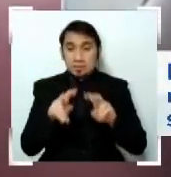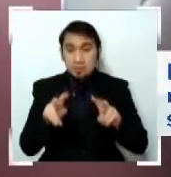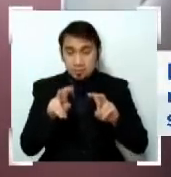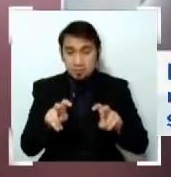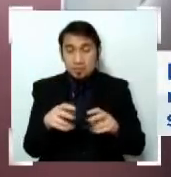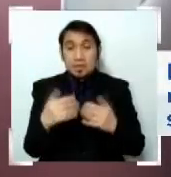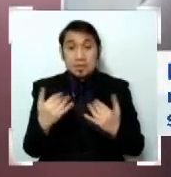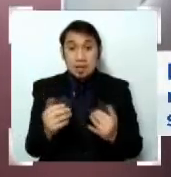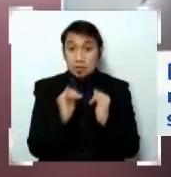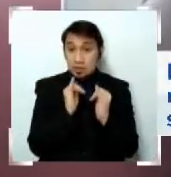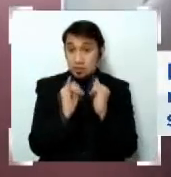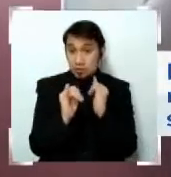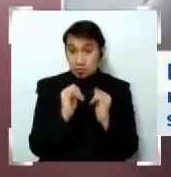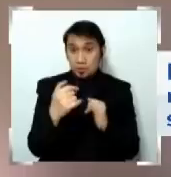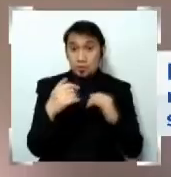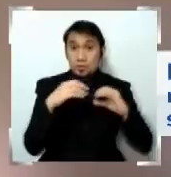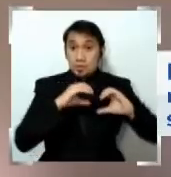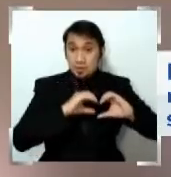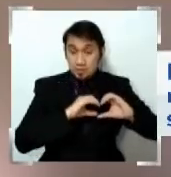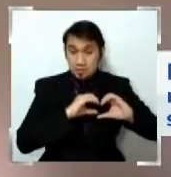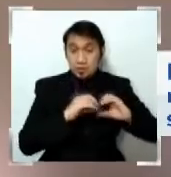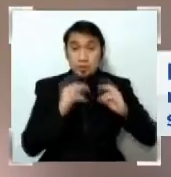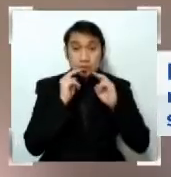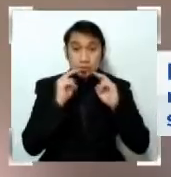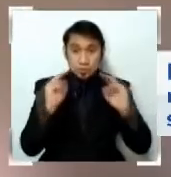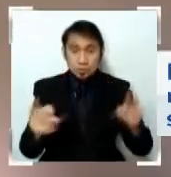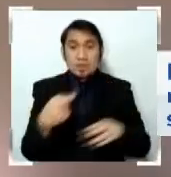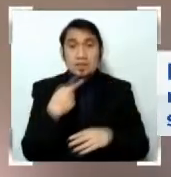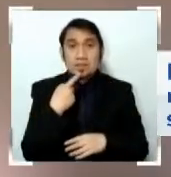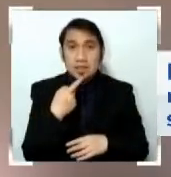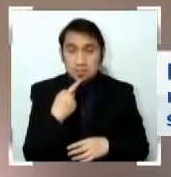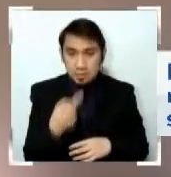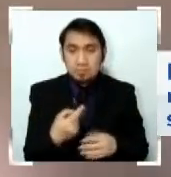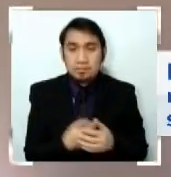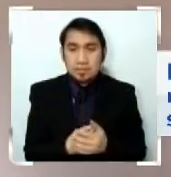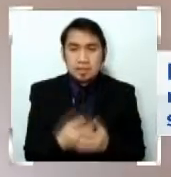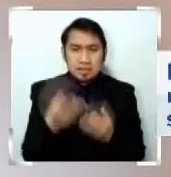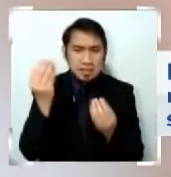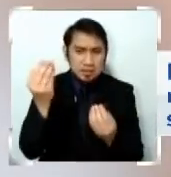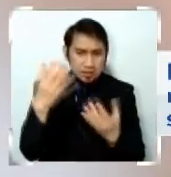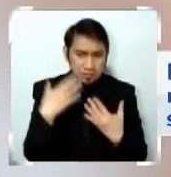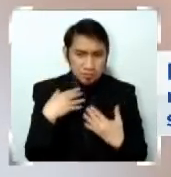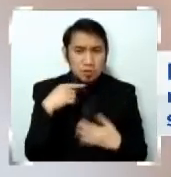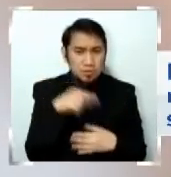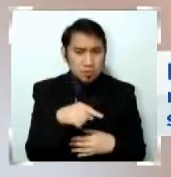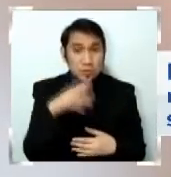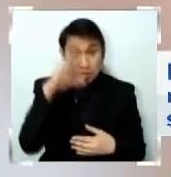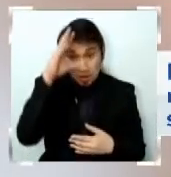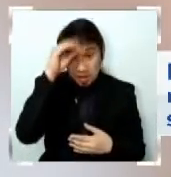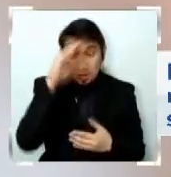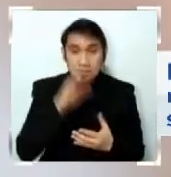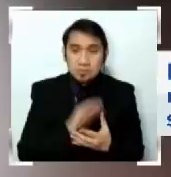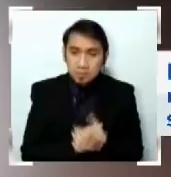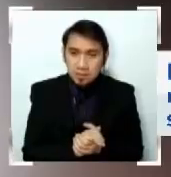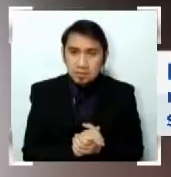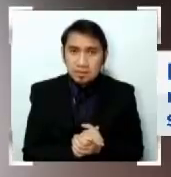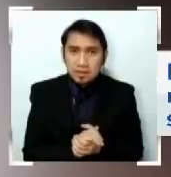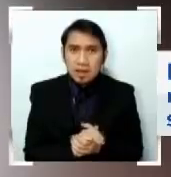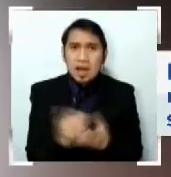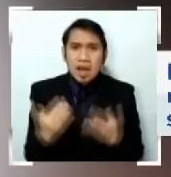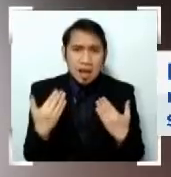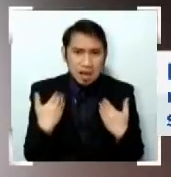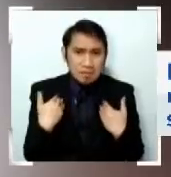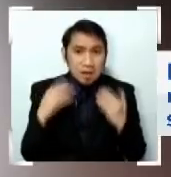News, ang sabi ni Mabel Dapanas ay nabanggit daw ng mister niyang si Corporal Carlo Dapanas na may aberya